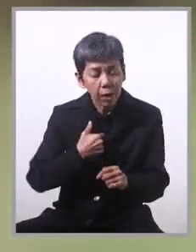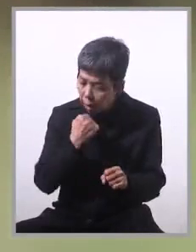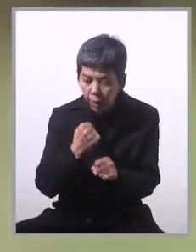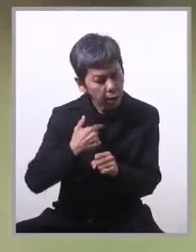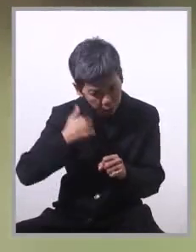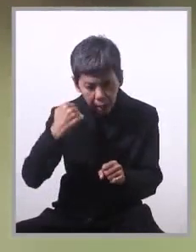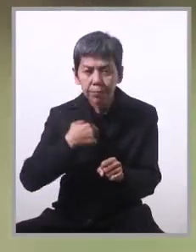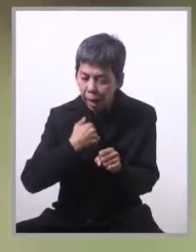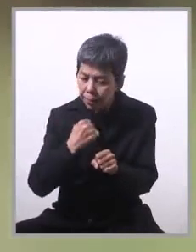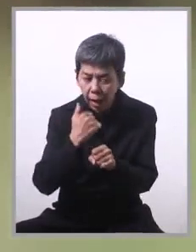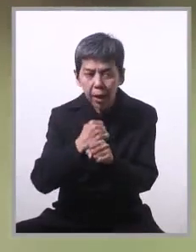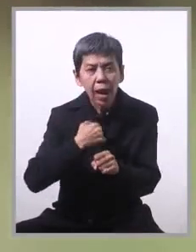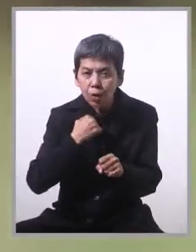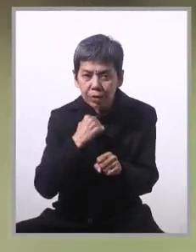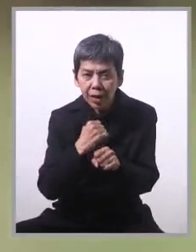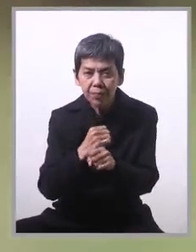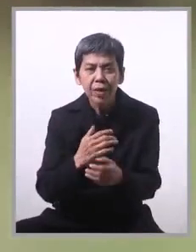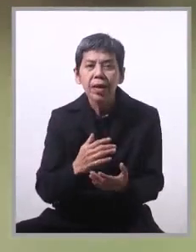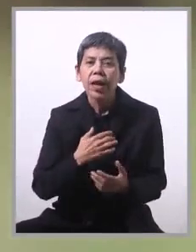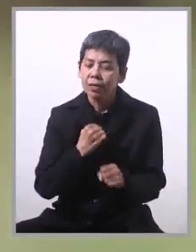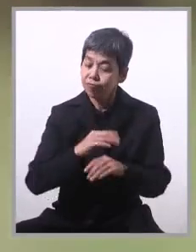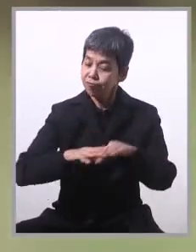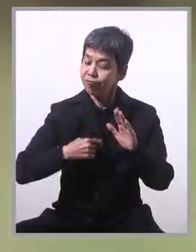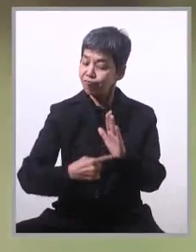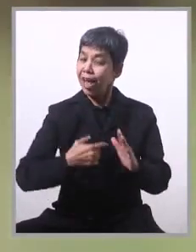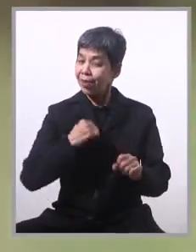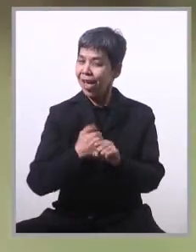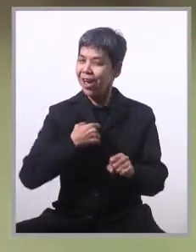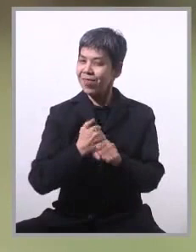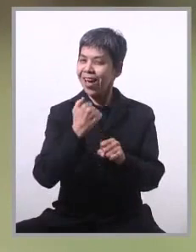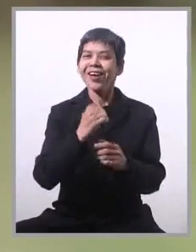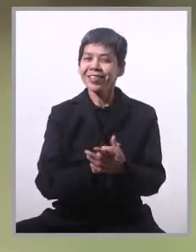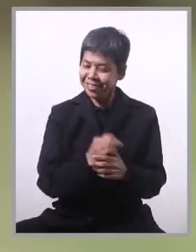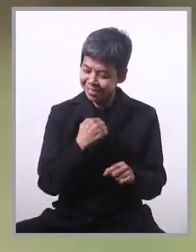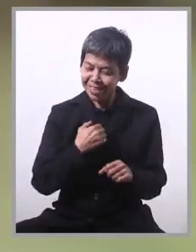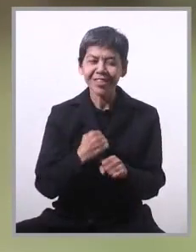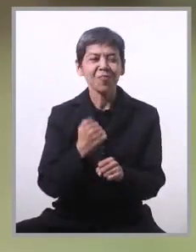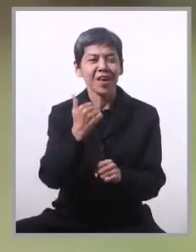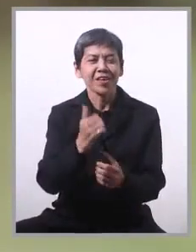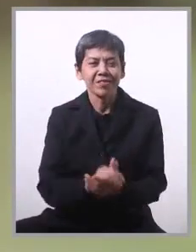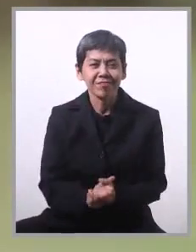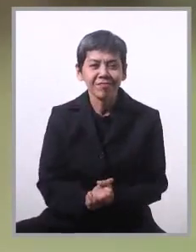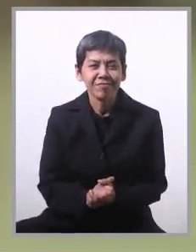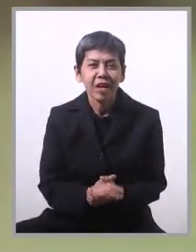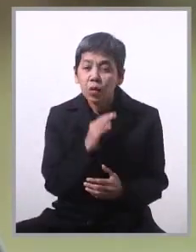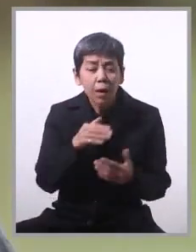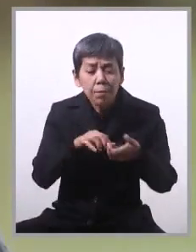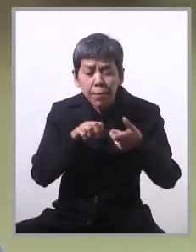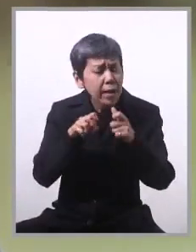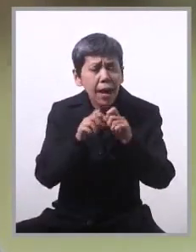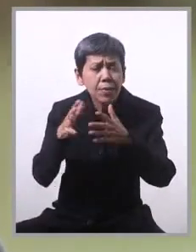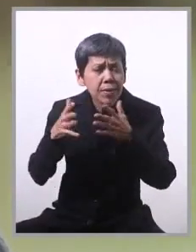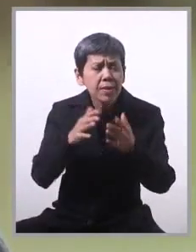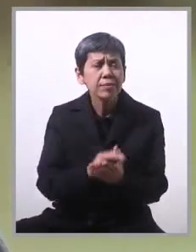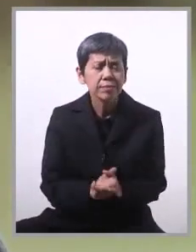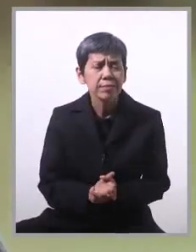เขาทำได้เราก็ทำได้เราก็โชว์ฝีมือให้เขาดูว่าเราก็ทำได้นะงานแบบนี้เราก็ทำได้อะไรเงี้ยครับก็ไม่มีอุปสรรคอะ